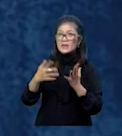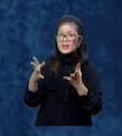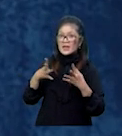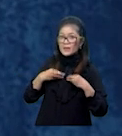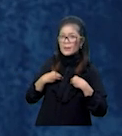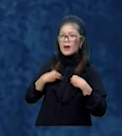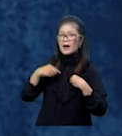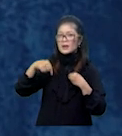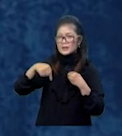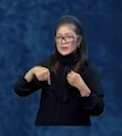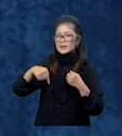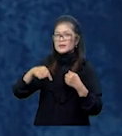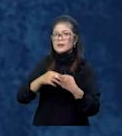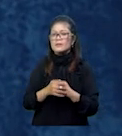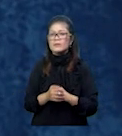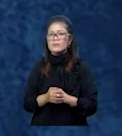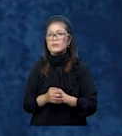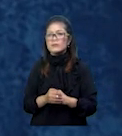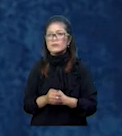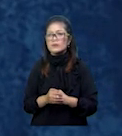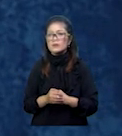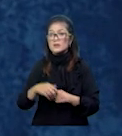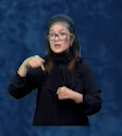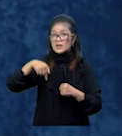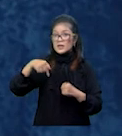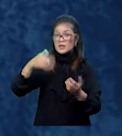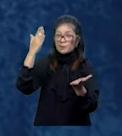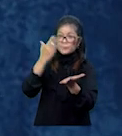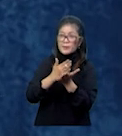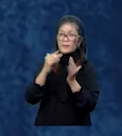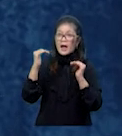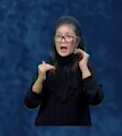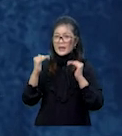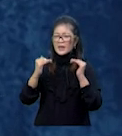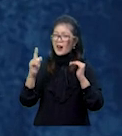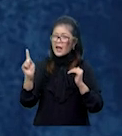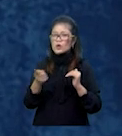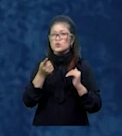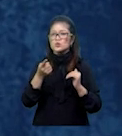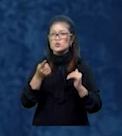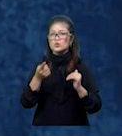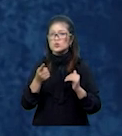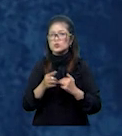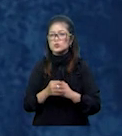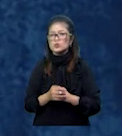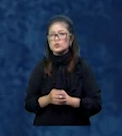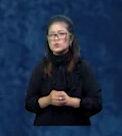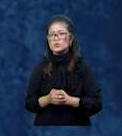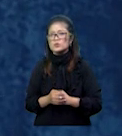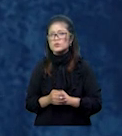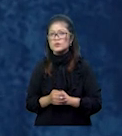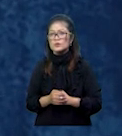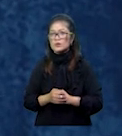terhadap diri terdakwa adalah suatu putusan yang adil, arif, dan bijaksana yang semata-mata